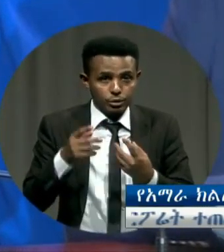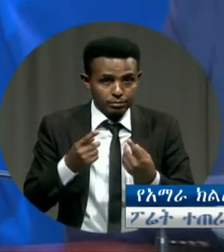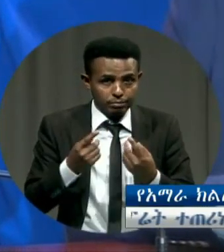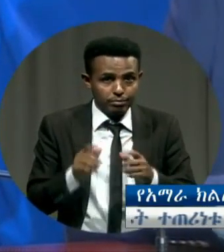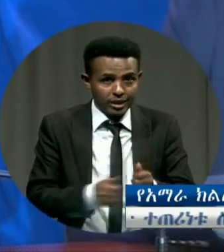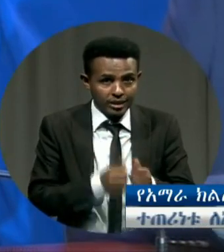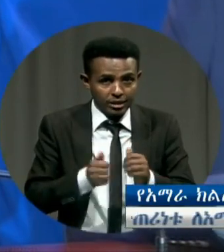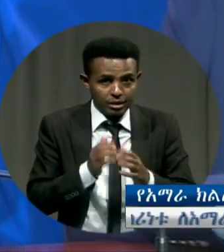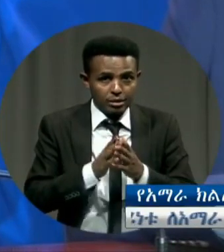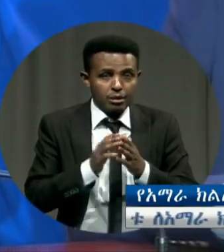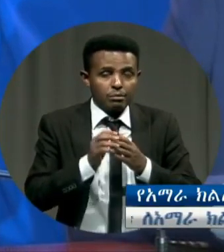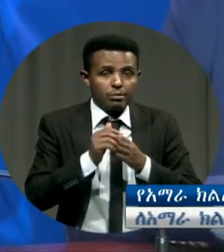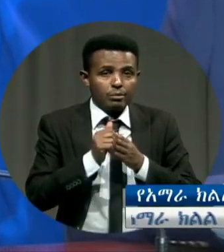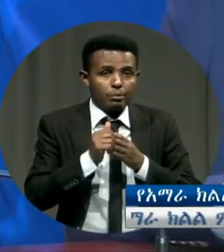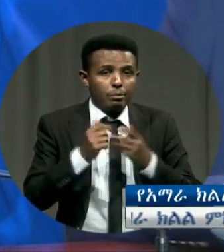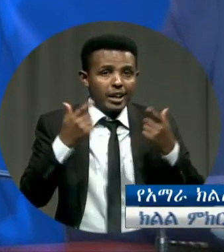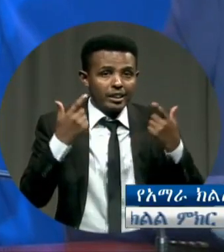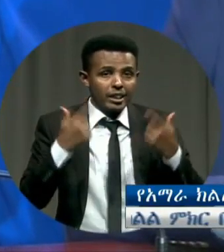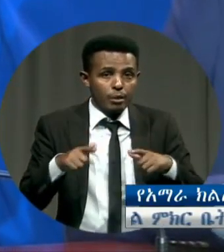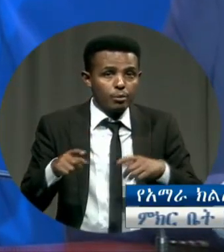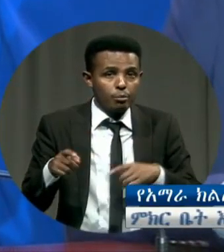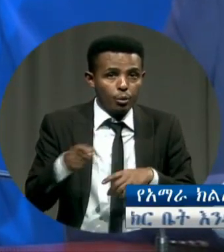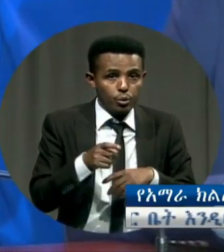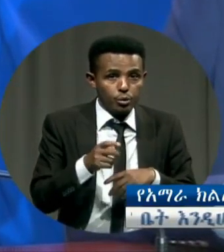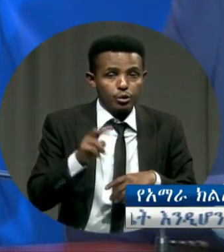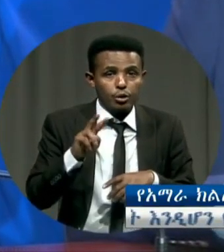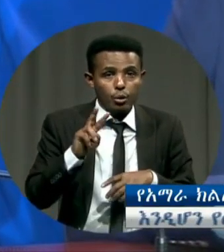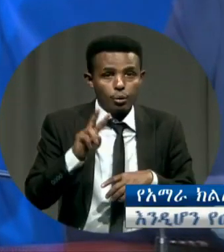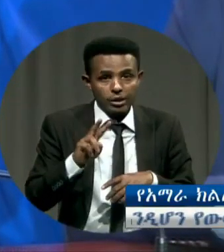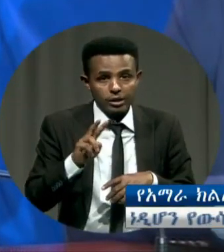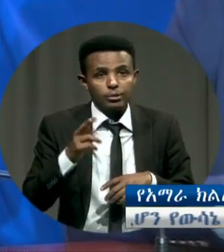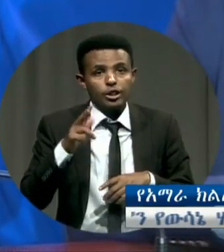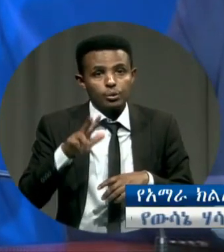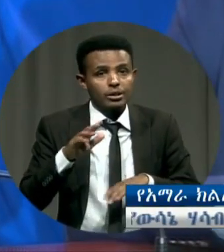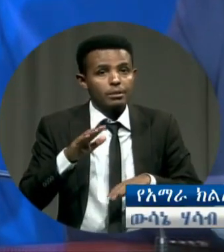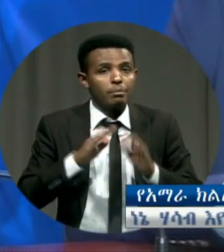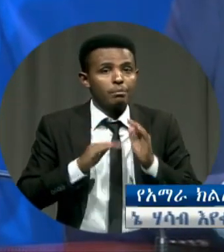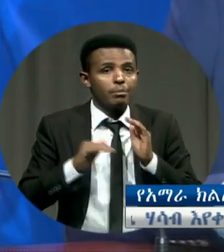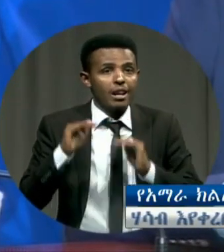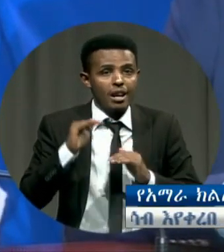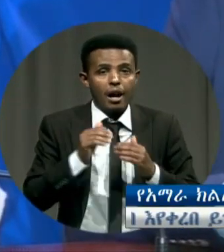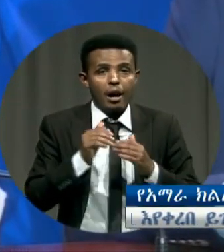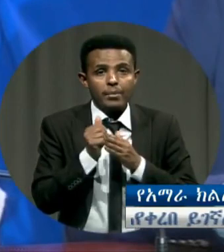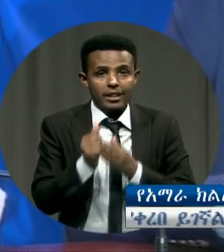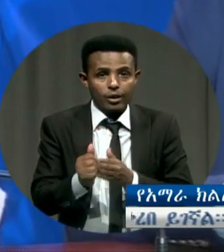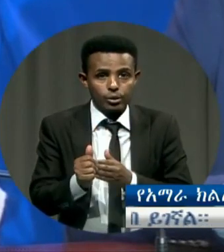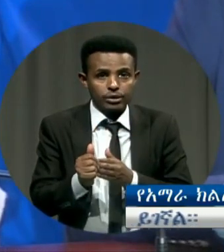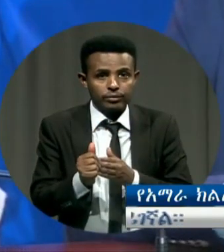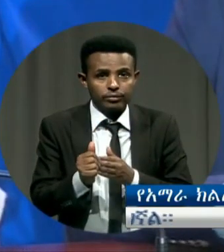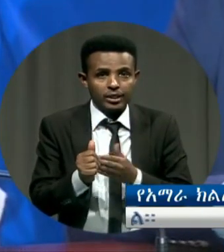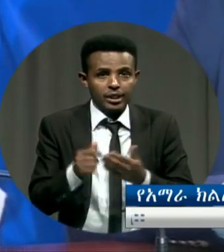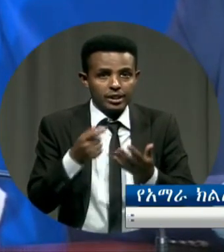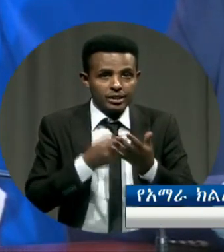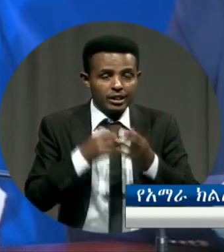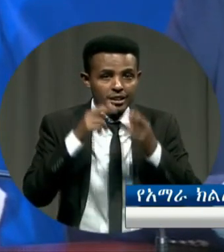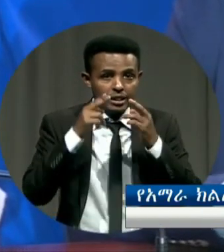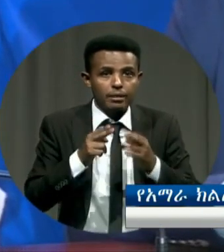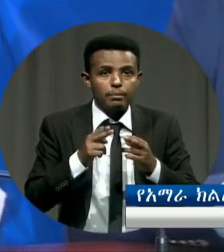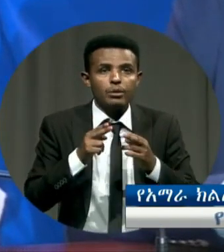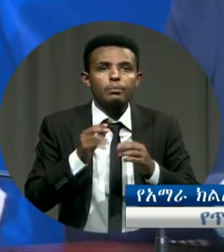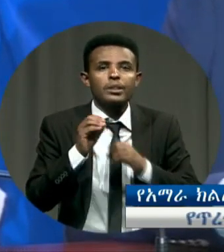ኮርፖሬት አመራሮችም በአጋጣሚም ሆኖ ከሁለትም ከሶስትም በላይ አመራሮች የተከበረ ምክር ቤት